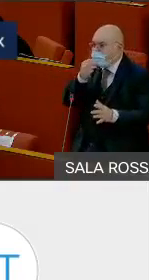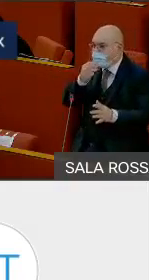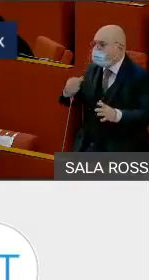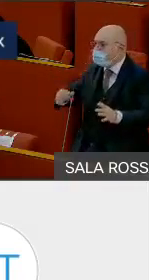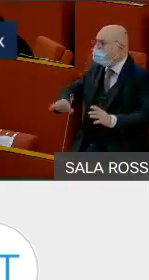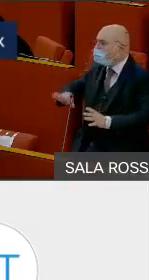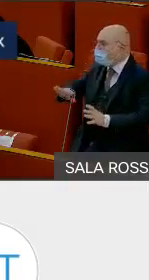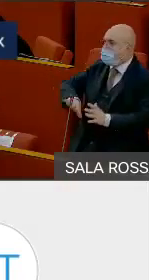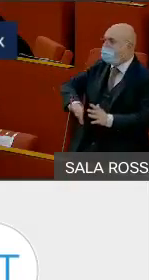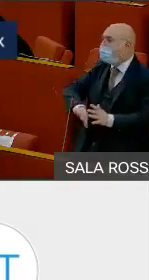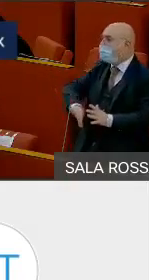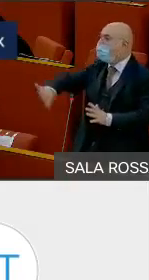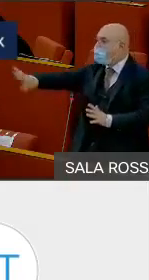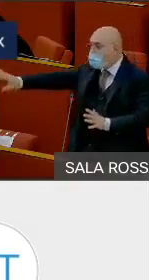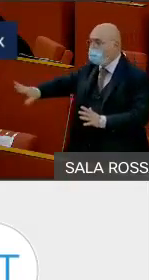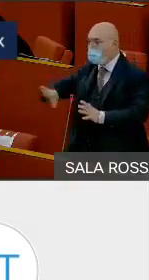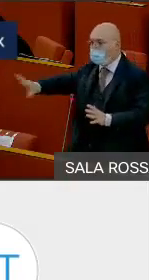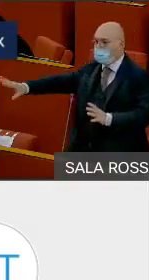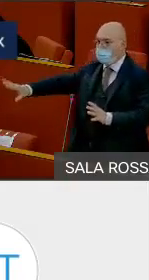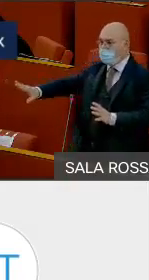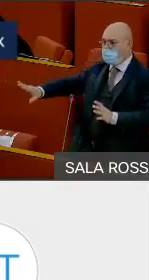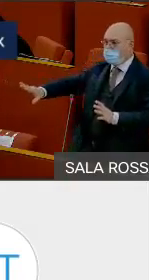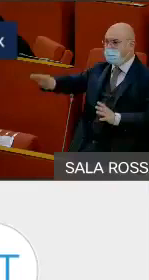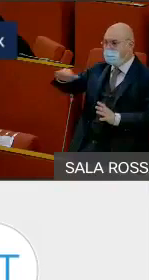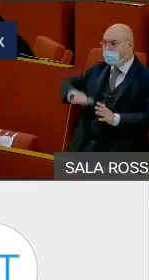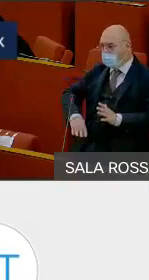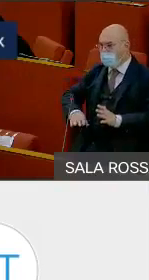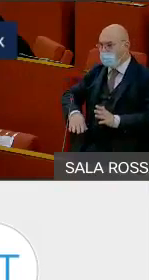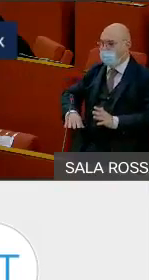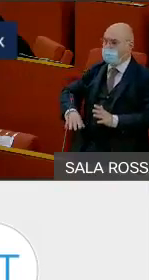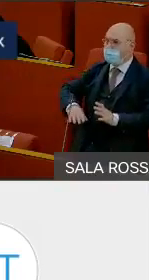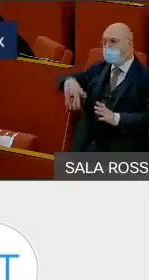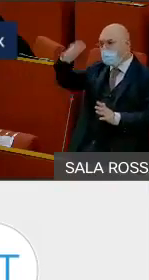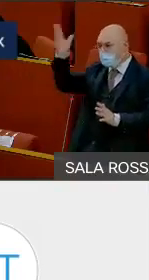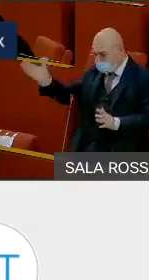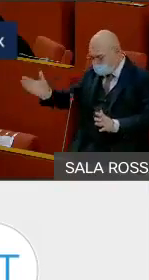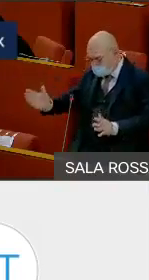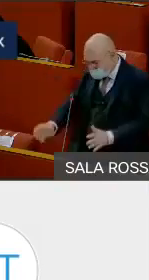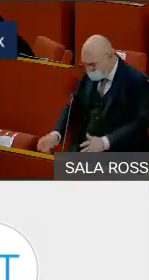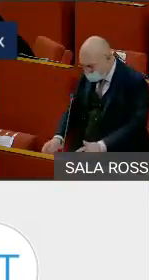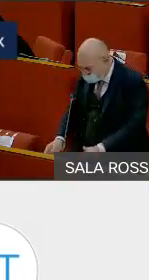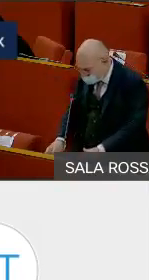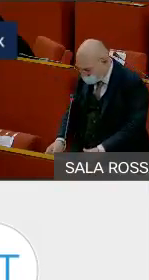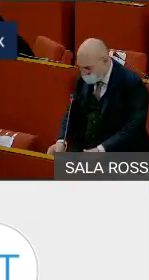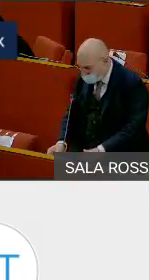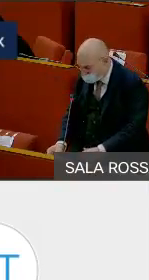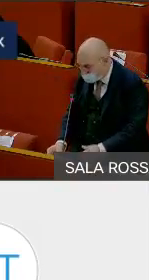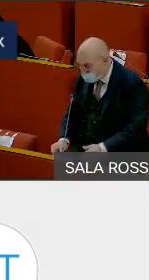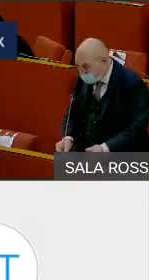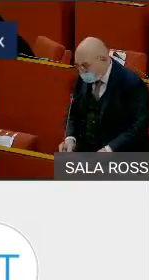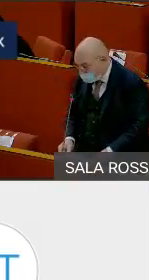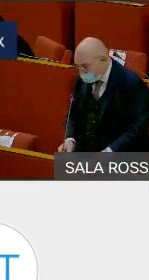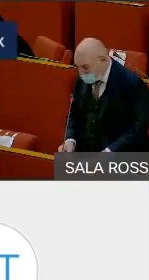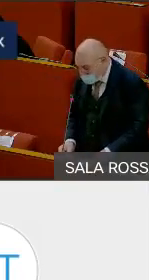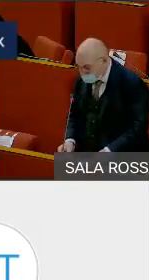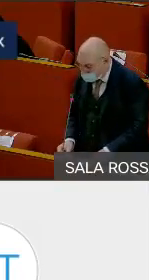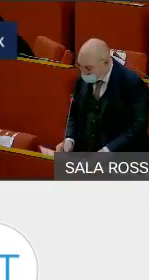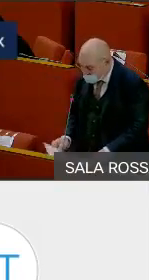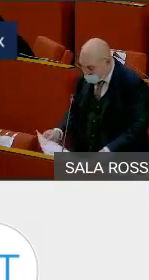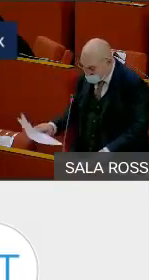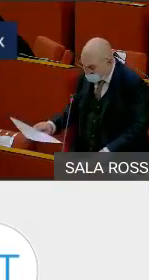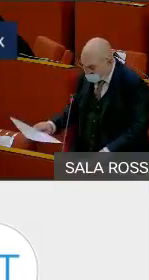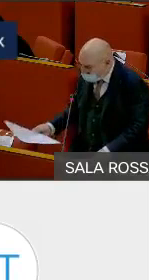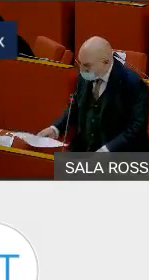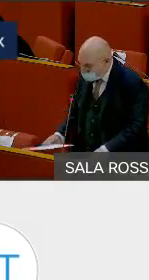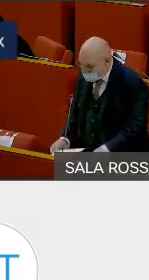stavamo facendo qualcosa che non era coerente con la pianificazione comunale e per quella sovraordinata è per questo che